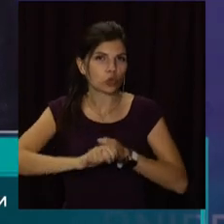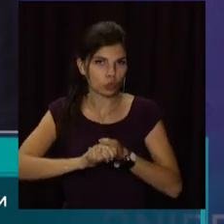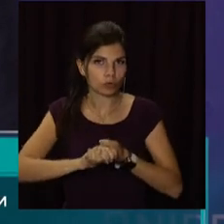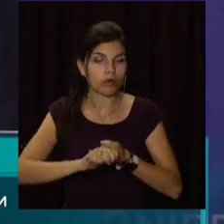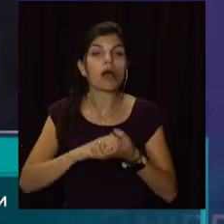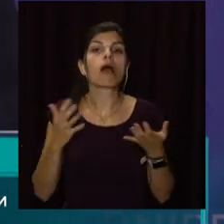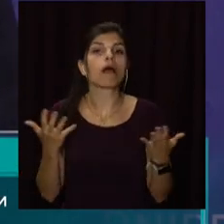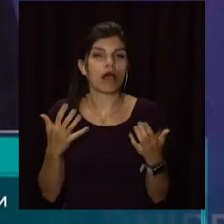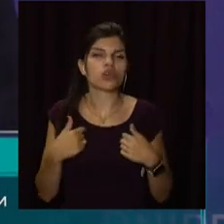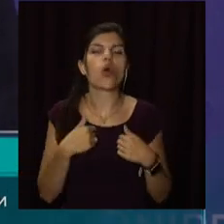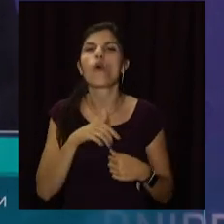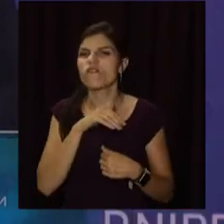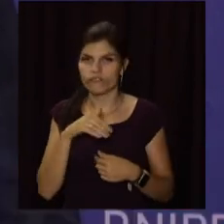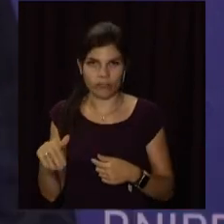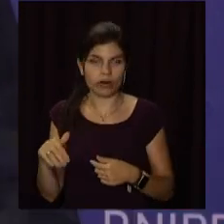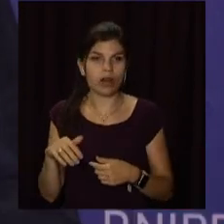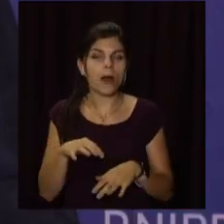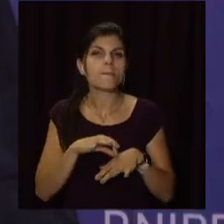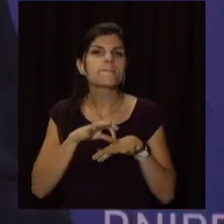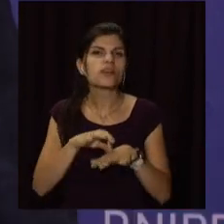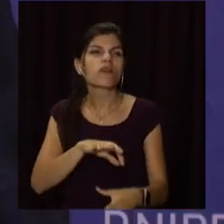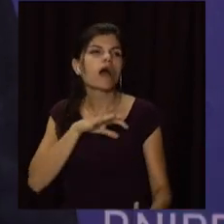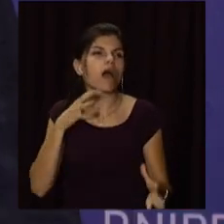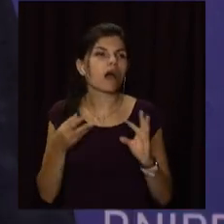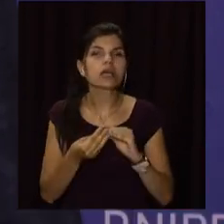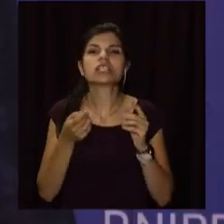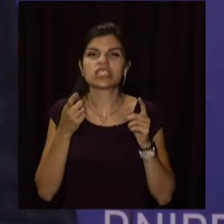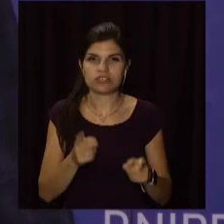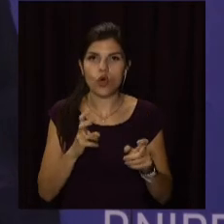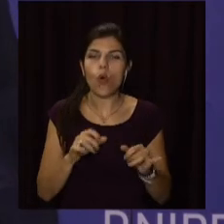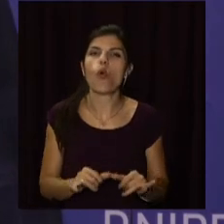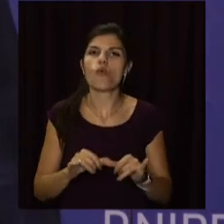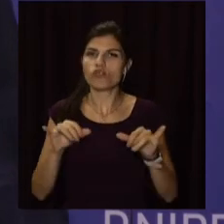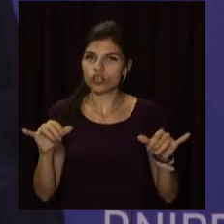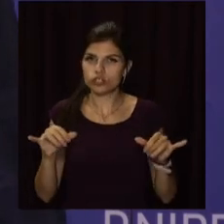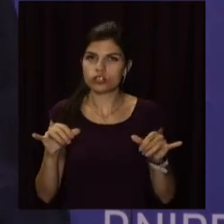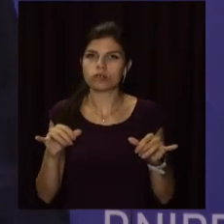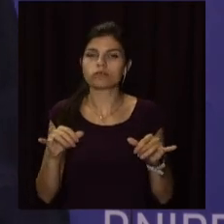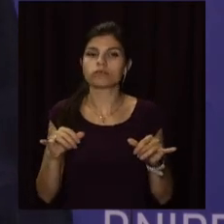економічного сотрудництва, яке, я уверен, приведе дійсно